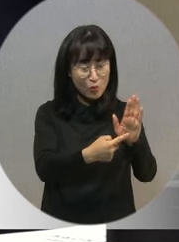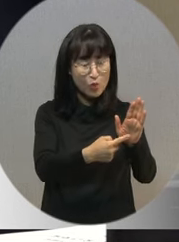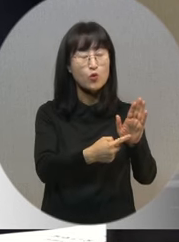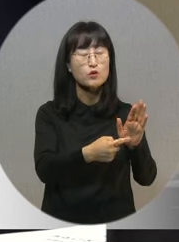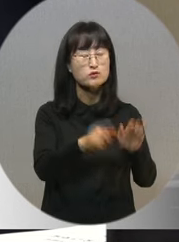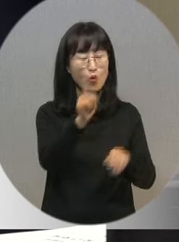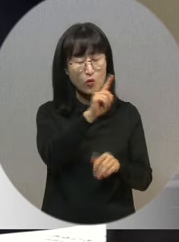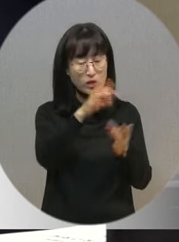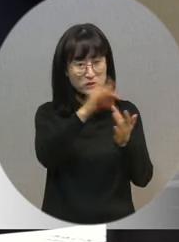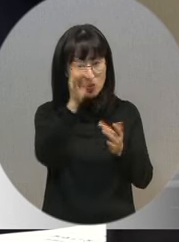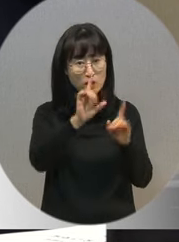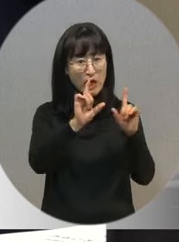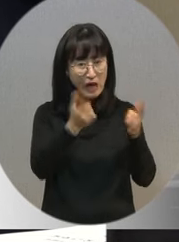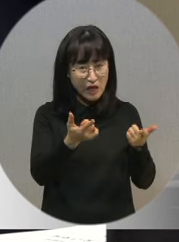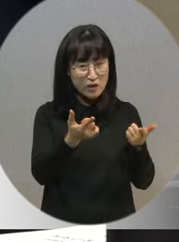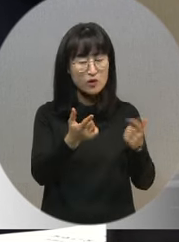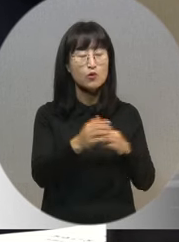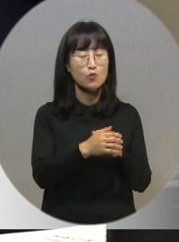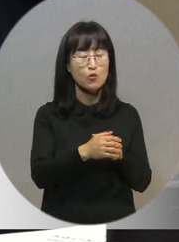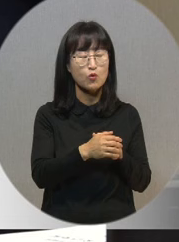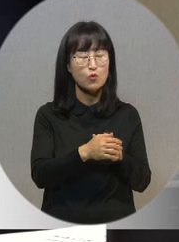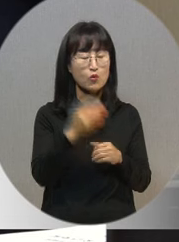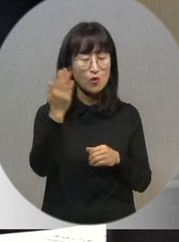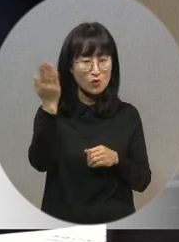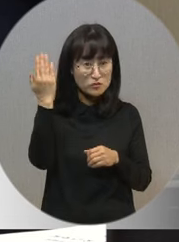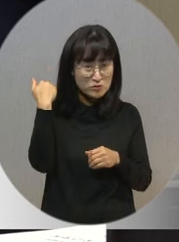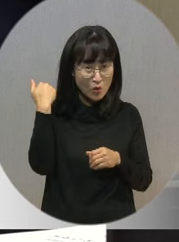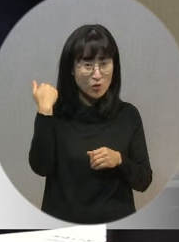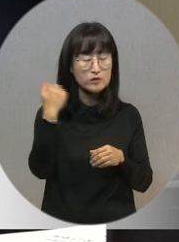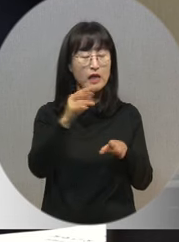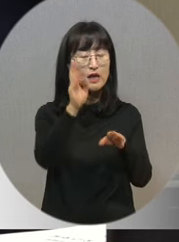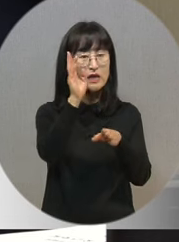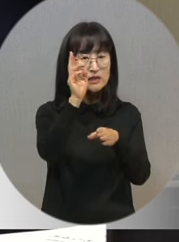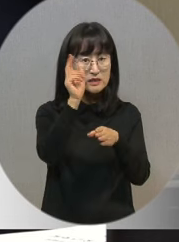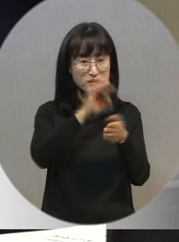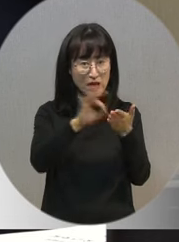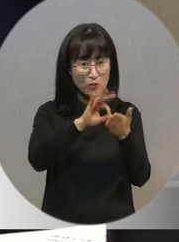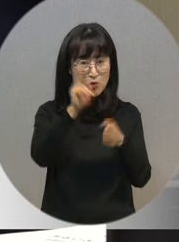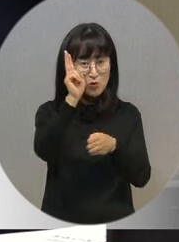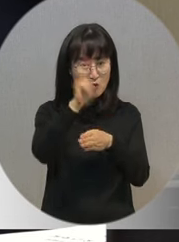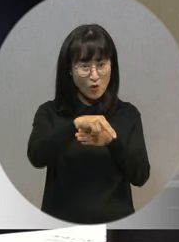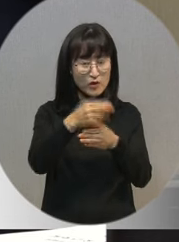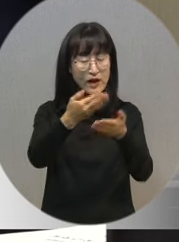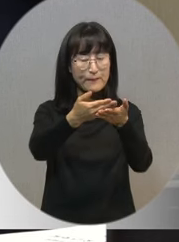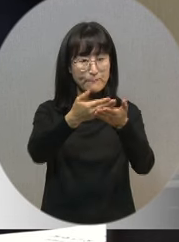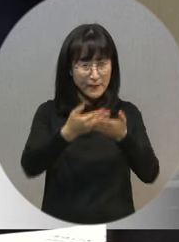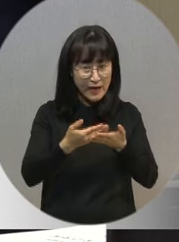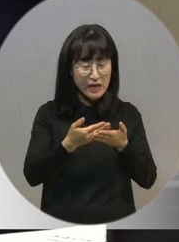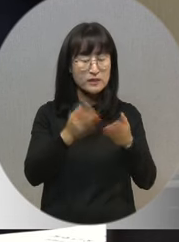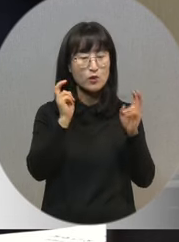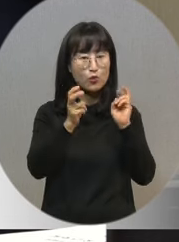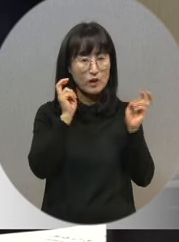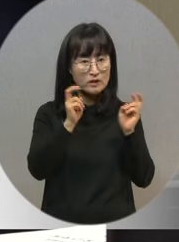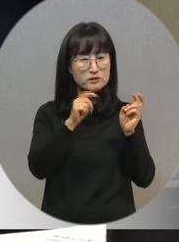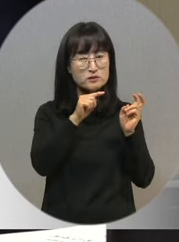다시 진행하는 것이 아니라 사용 허가권 자인 미래 본부가 기존 사업자인